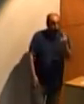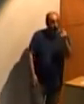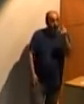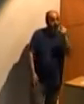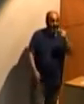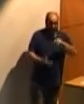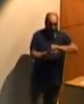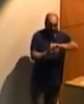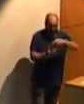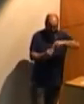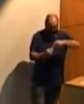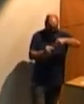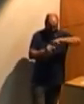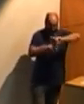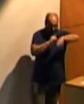s'exprimer